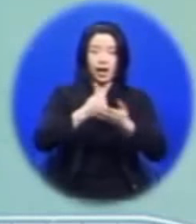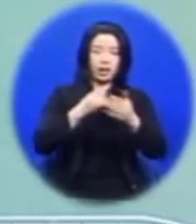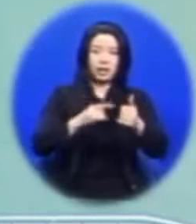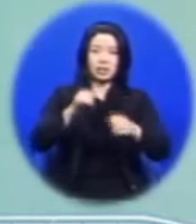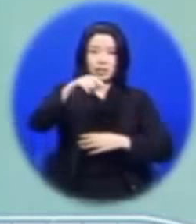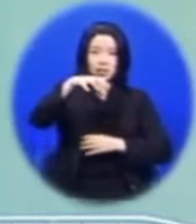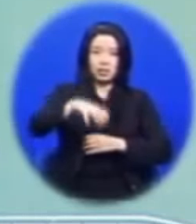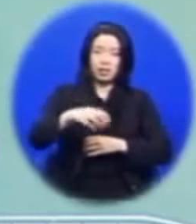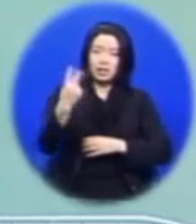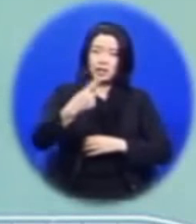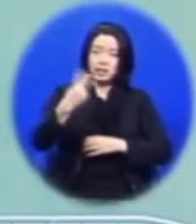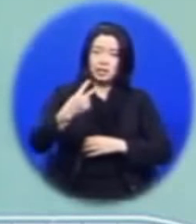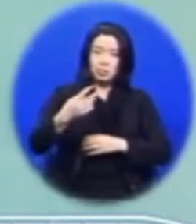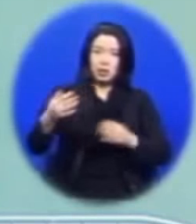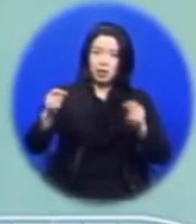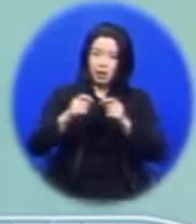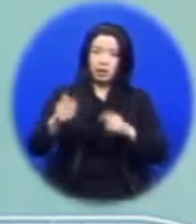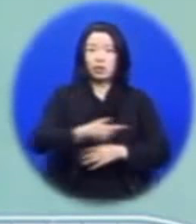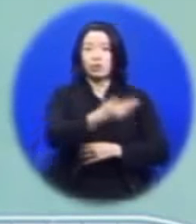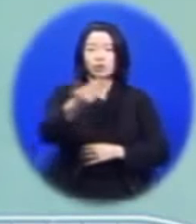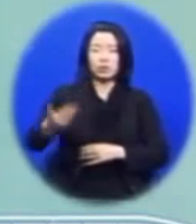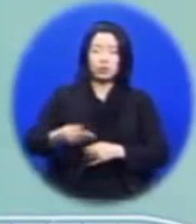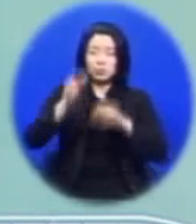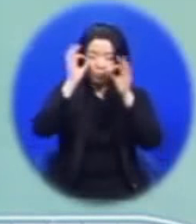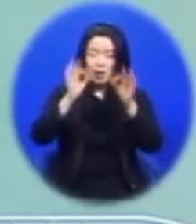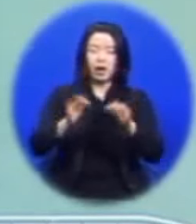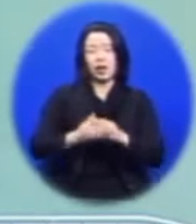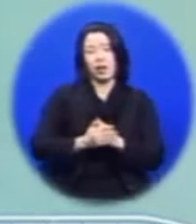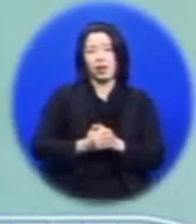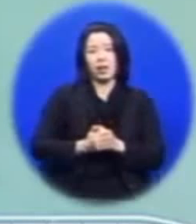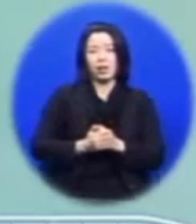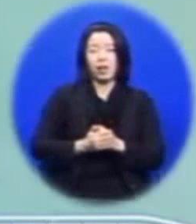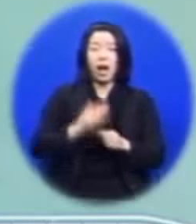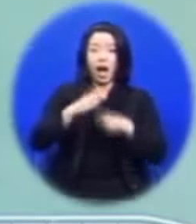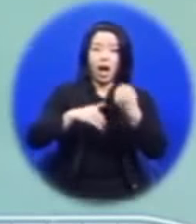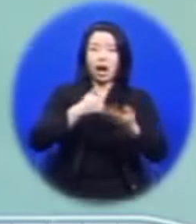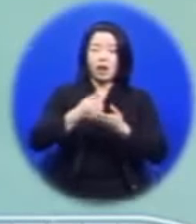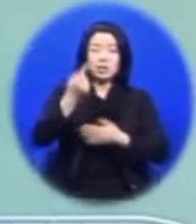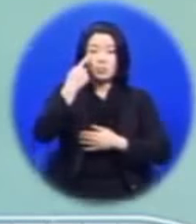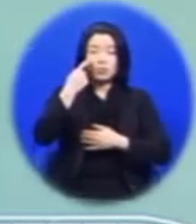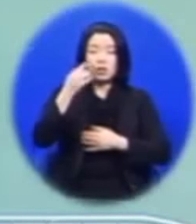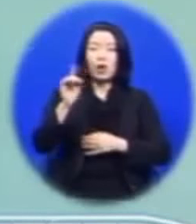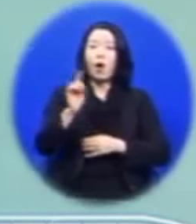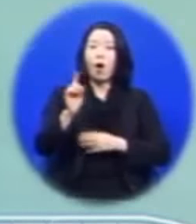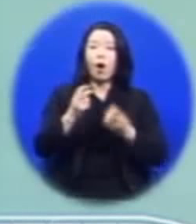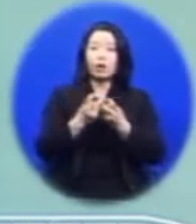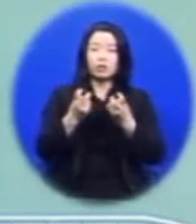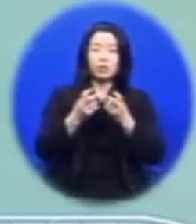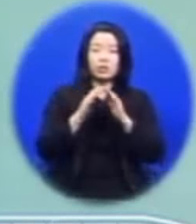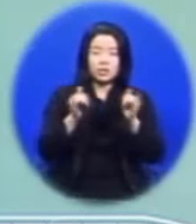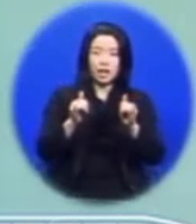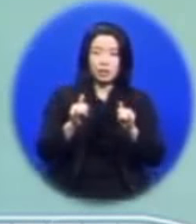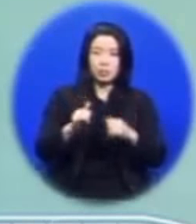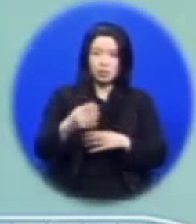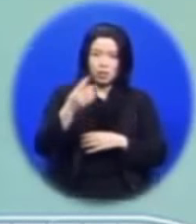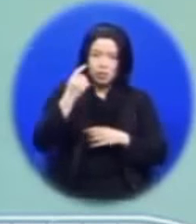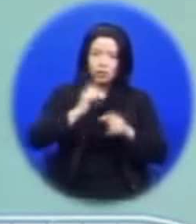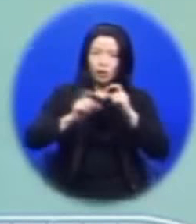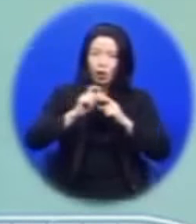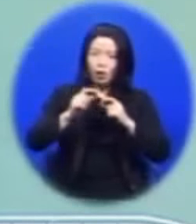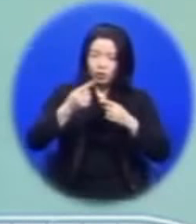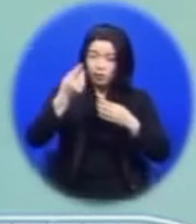여기 2천명 가까운 여러분들을 보시겠지 하나님의 눈에는 아마 어떤 사람이 유난히 뜨일